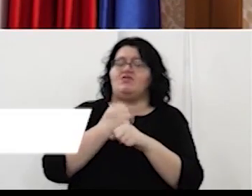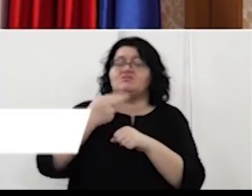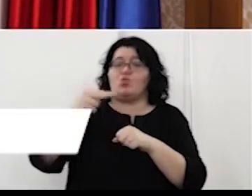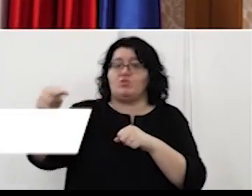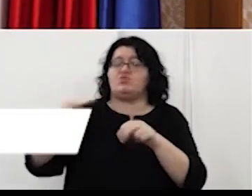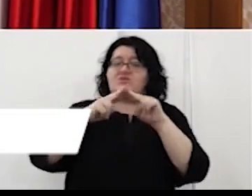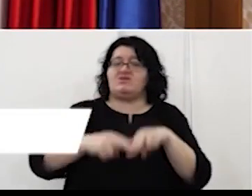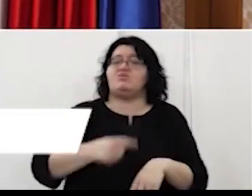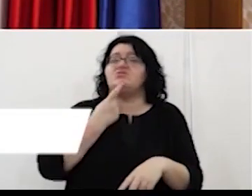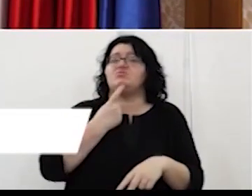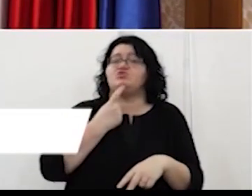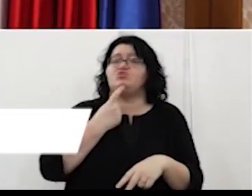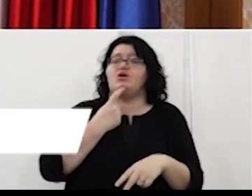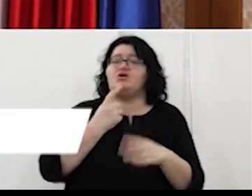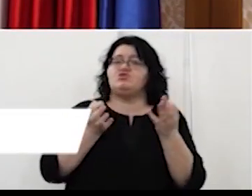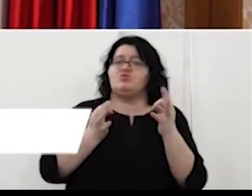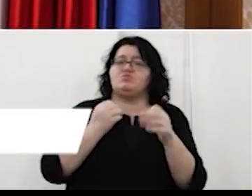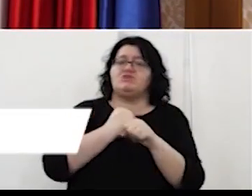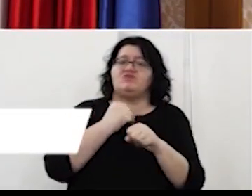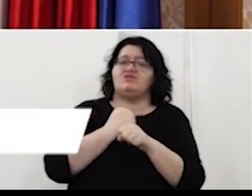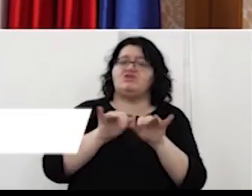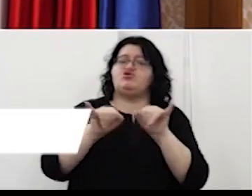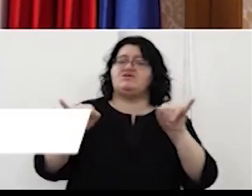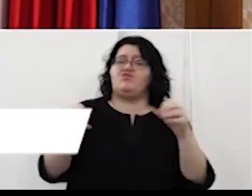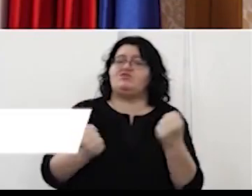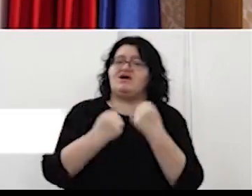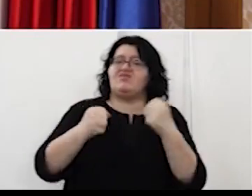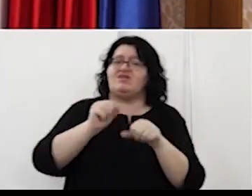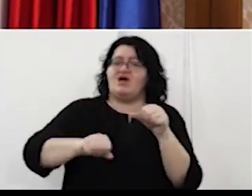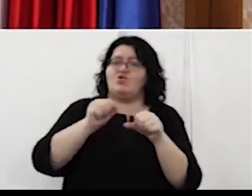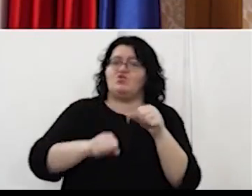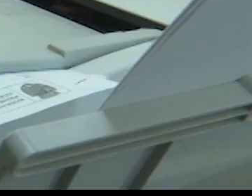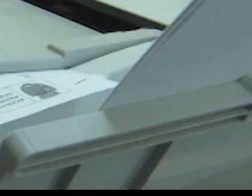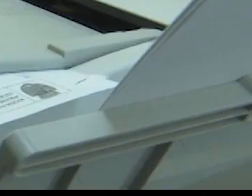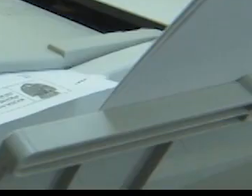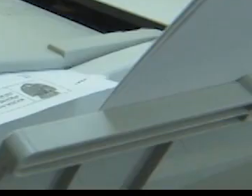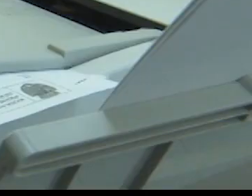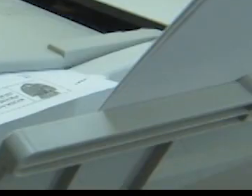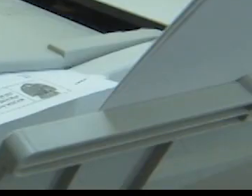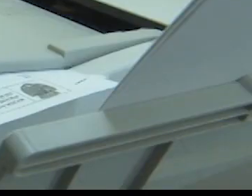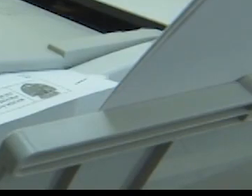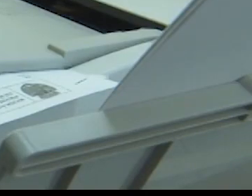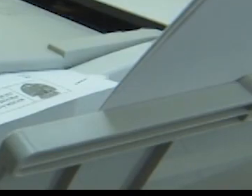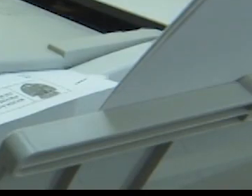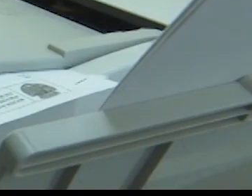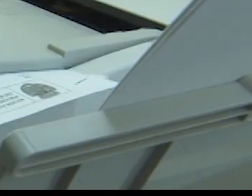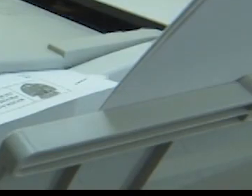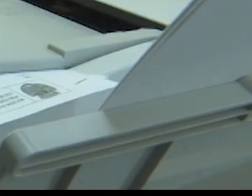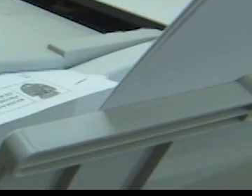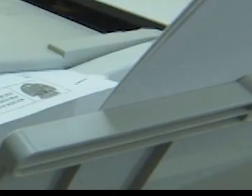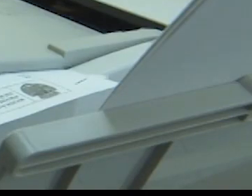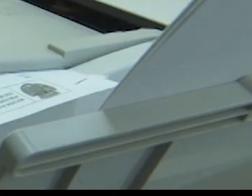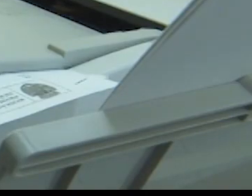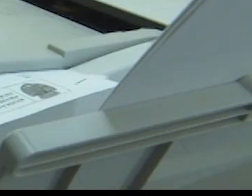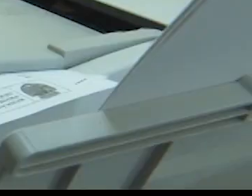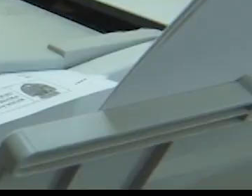lucreze în Timișoara și ce îi poate face în special să-și dezvolte activitatea economică în Timișoara. Întocmirea bugetului pe anul